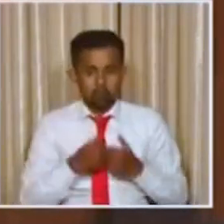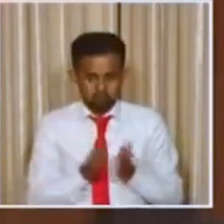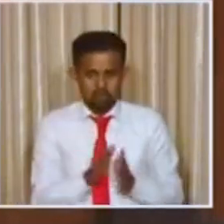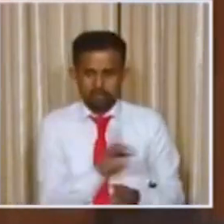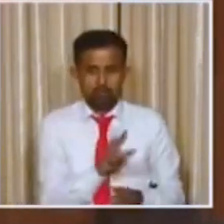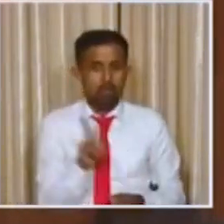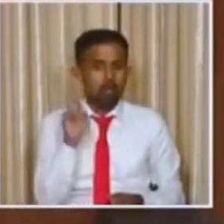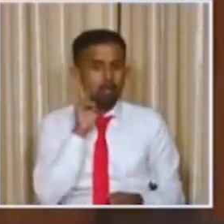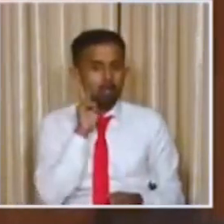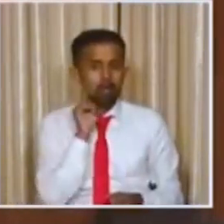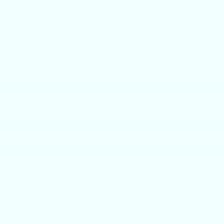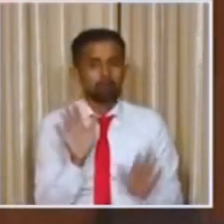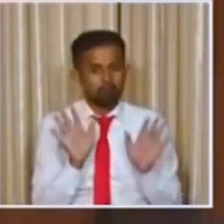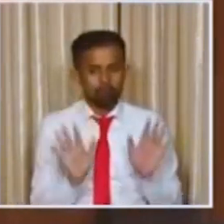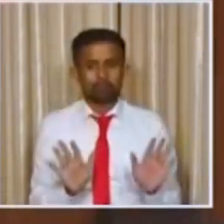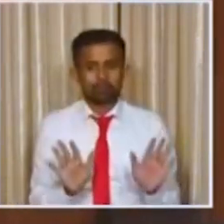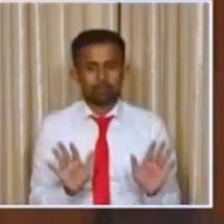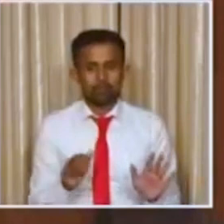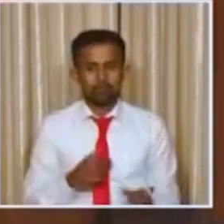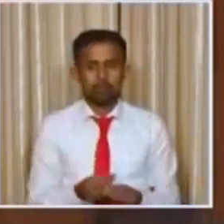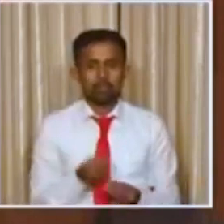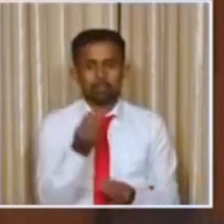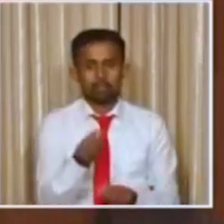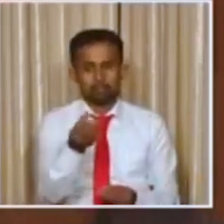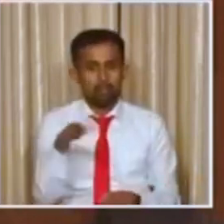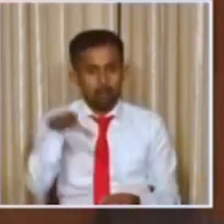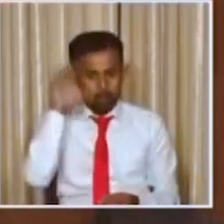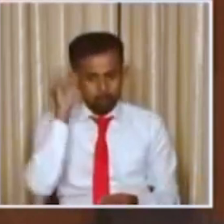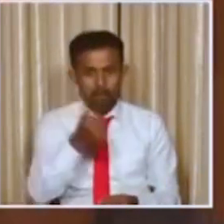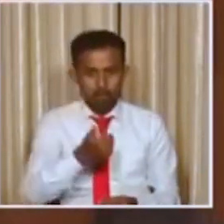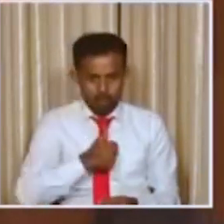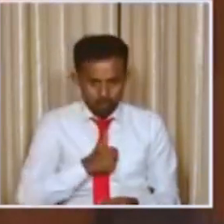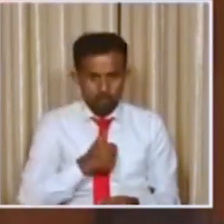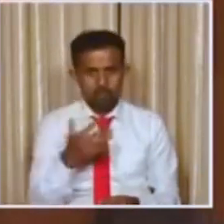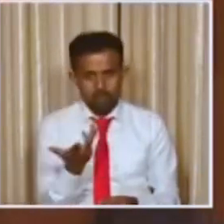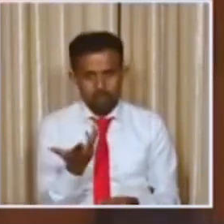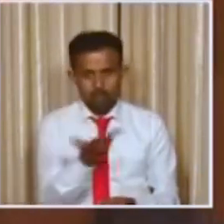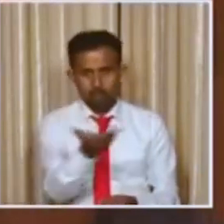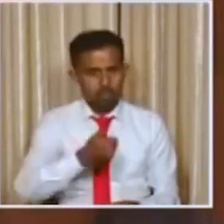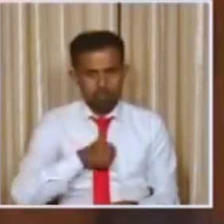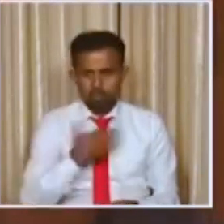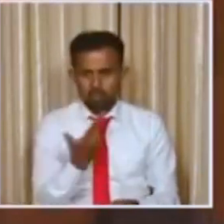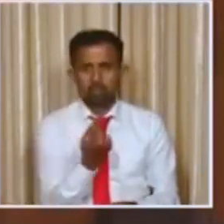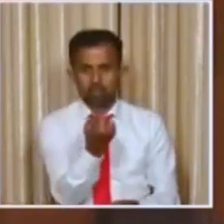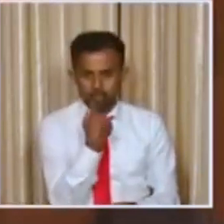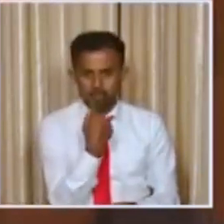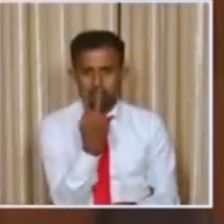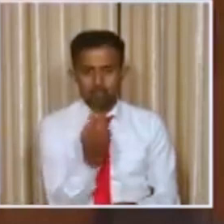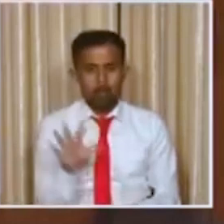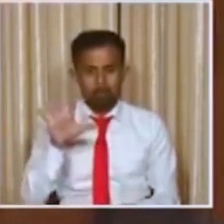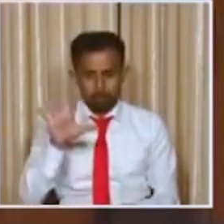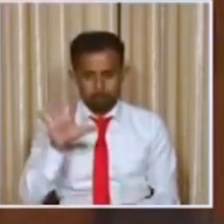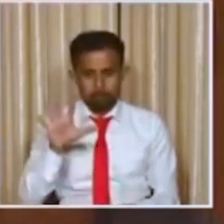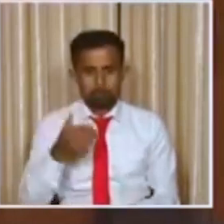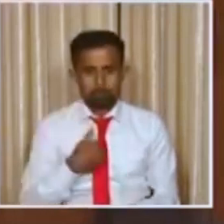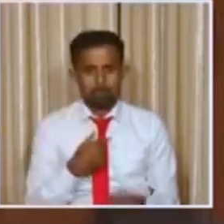கொடுக்கிறதை நீங்கள் ஏற்றுக்கொள்ள போறீங்களா இல்லையா, நீங்கள் விரும்பாவிட்டால் நீங்கள் சொல்லுங்கள். நான் 2005 நான் அதை தந்தேன், நீங்கள் வேண்டாம் என்று சொன்னீங்கள்.